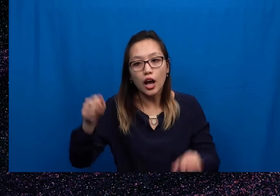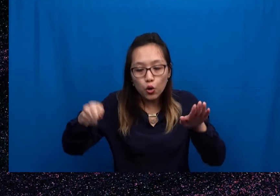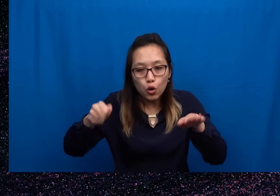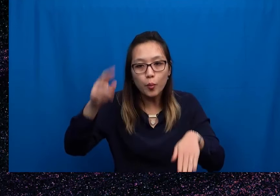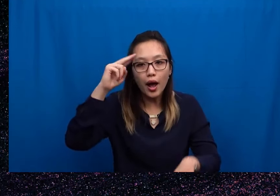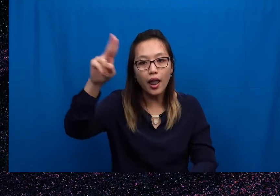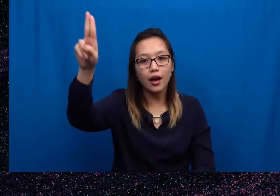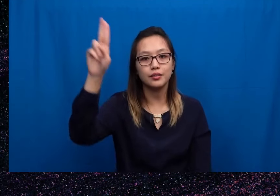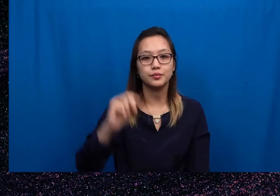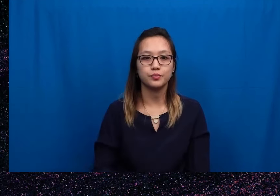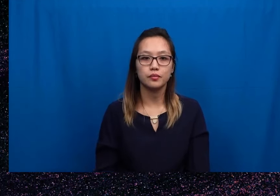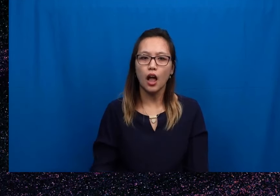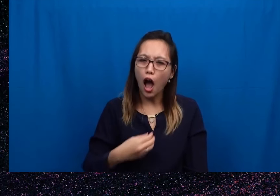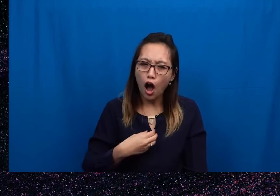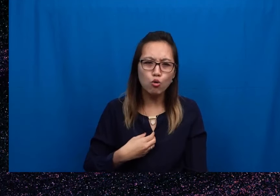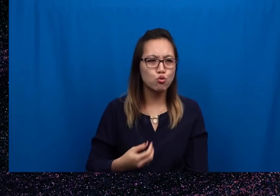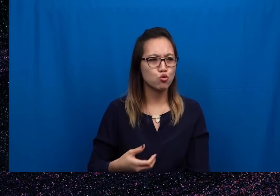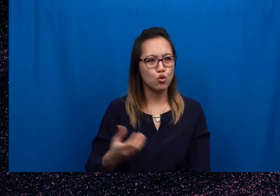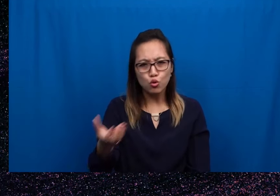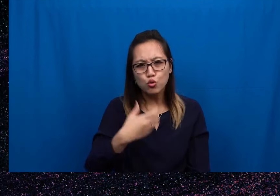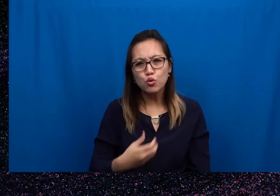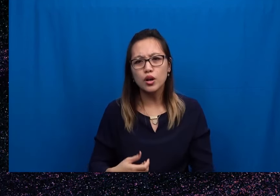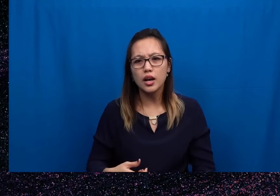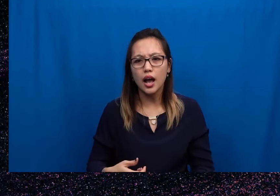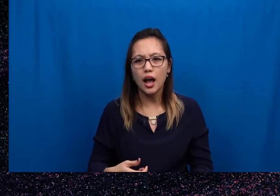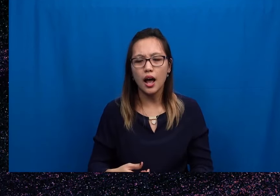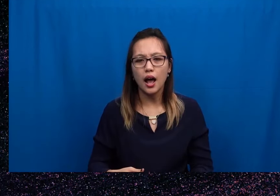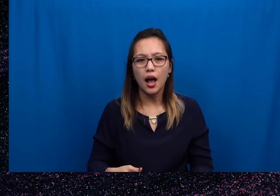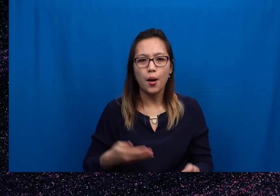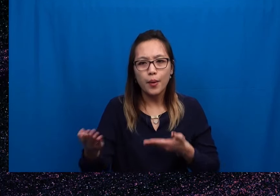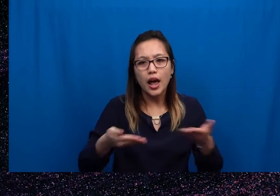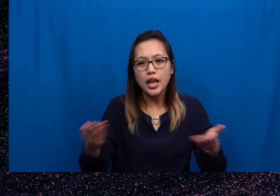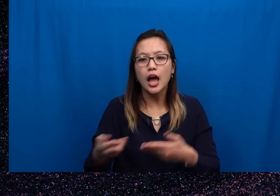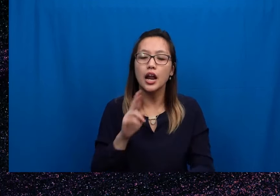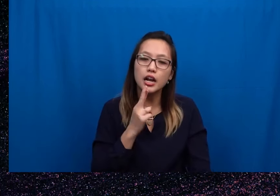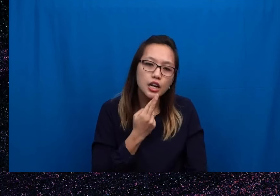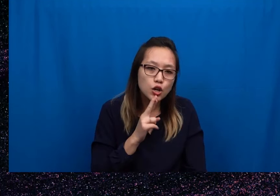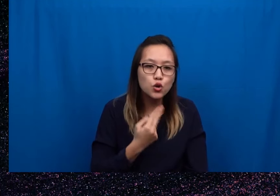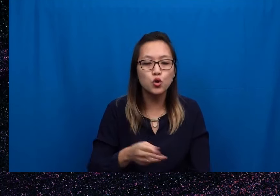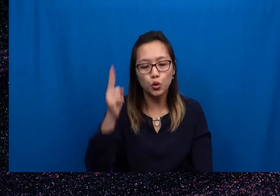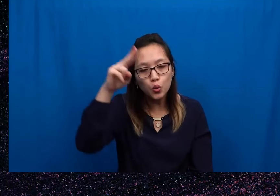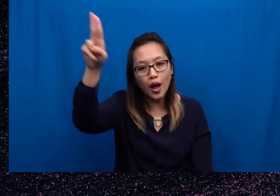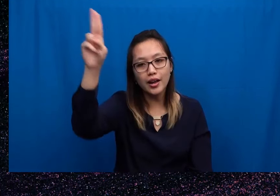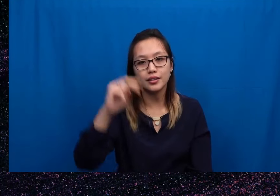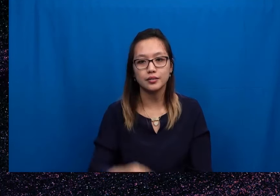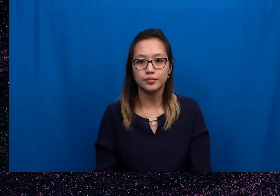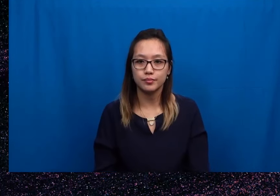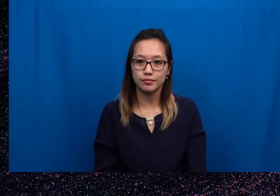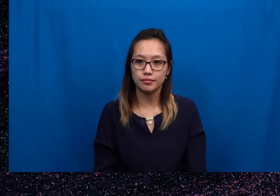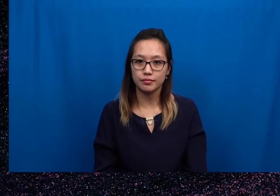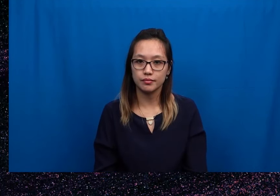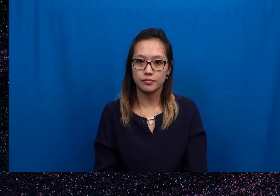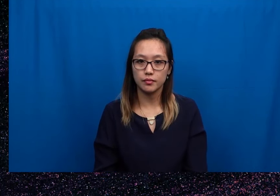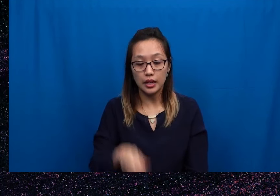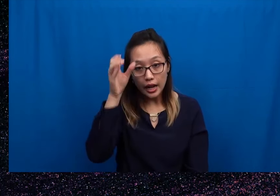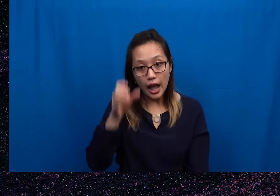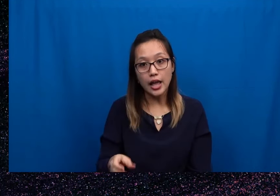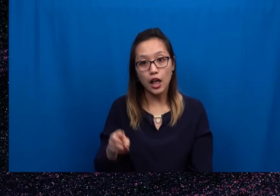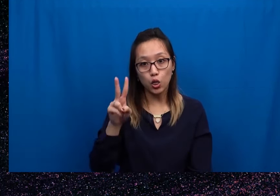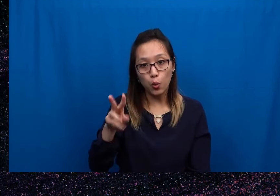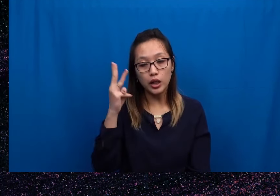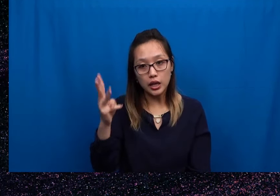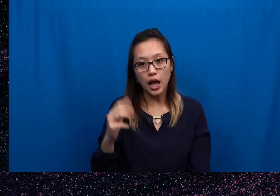pelayanan. Aku rindu untuk hidup berkenan kepada Tuhan. Tetapi perhatikan ayat 23-nya. Tetapi